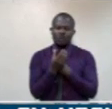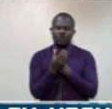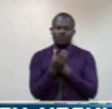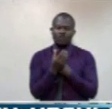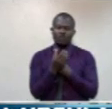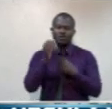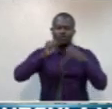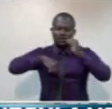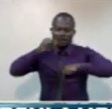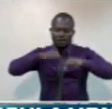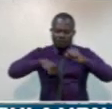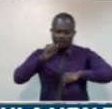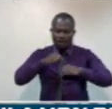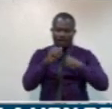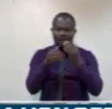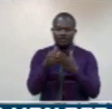w'ipiganwa,